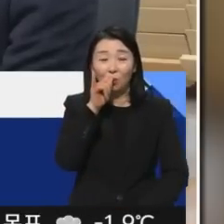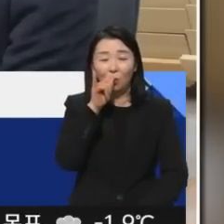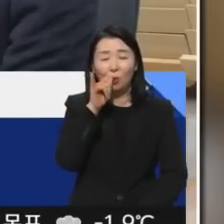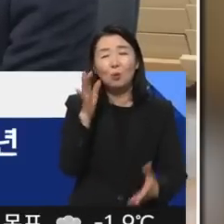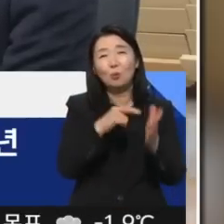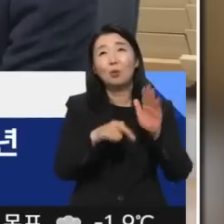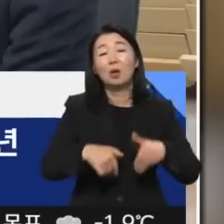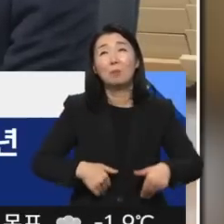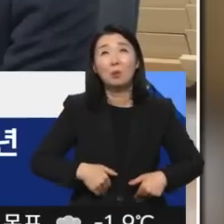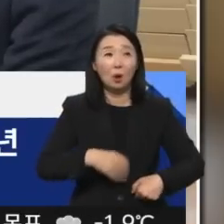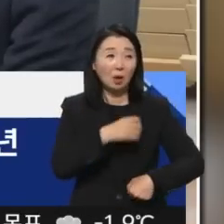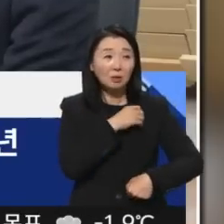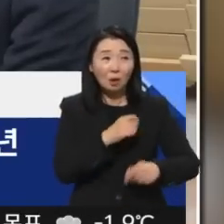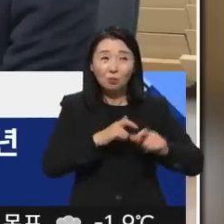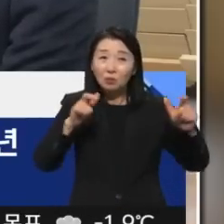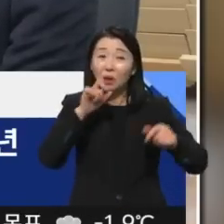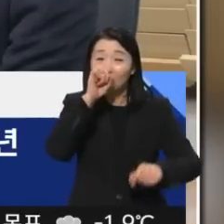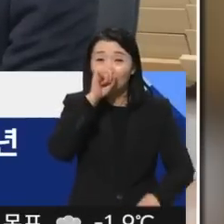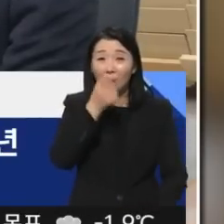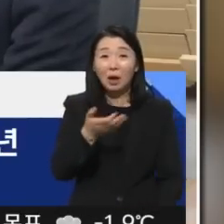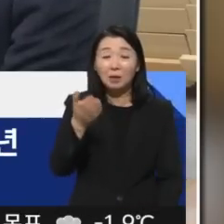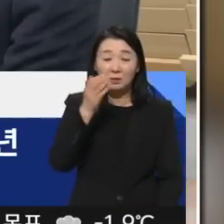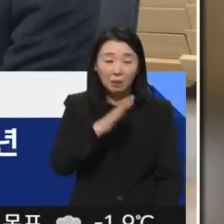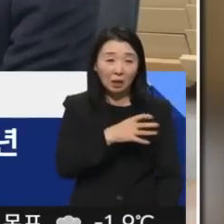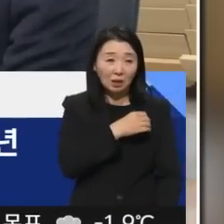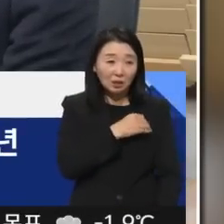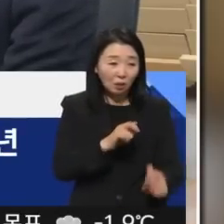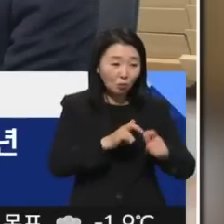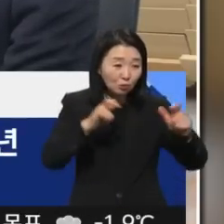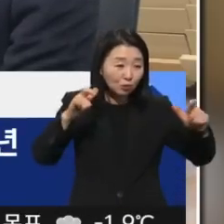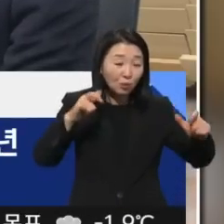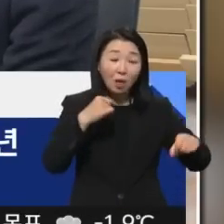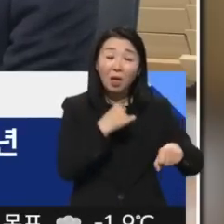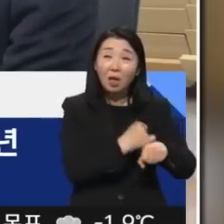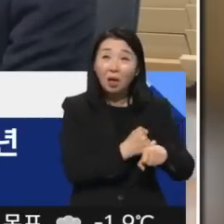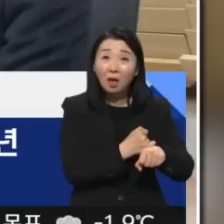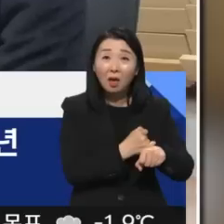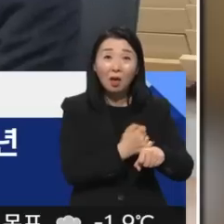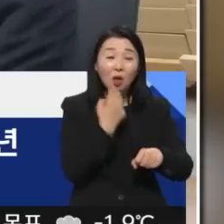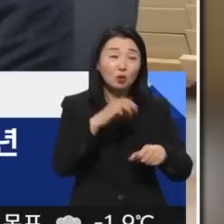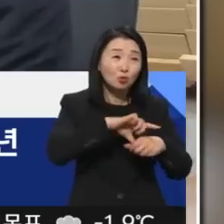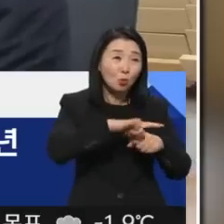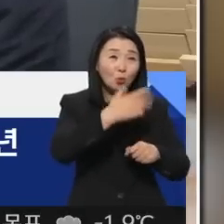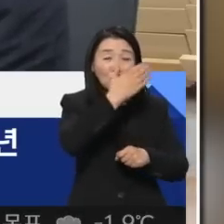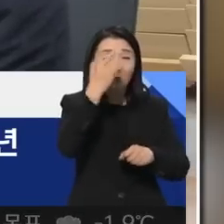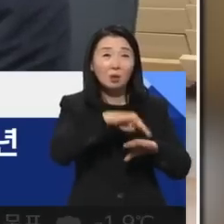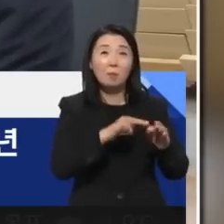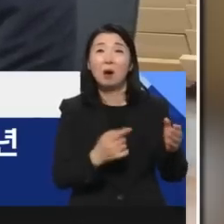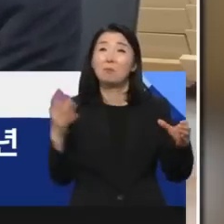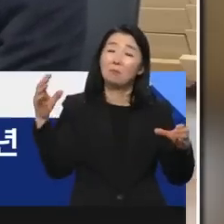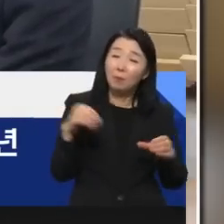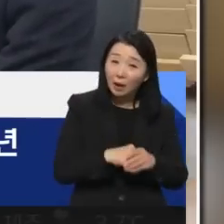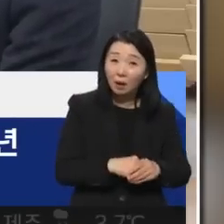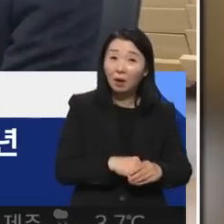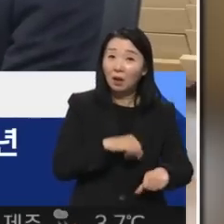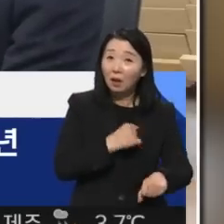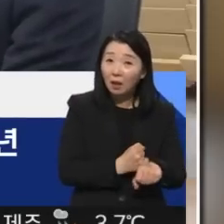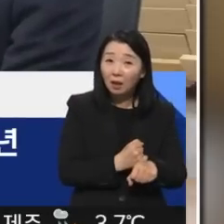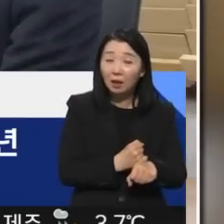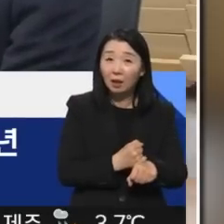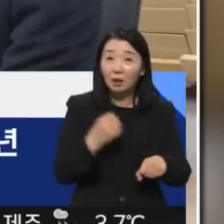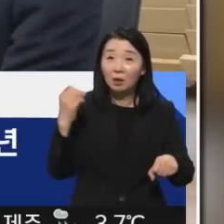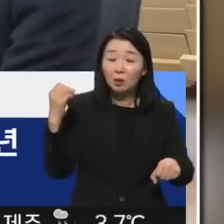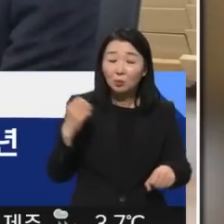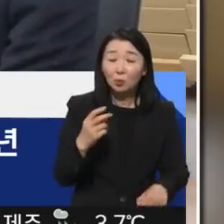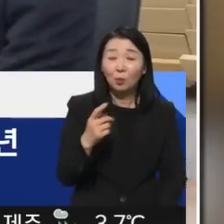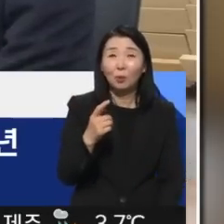당원 늘어나는 건 좋은데 예. 이 당원 비중 높이는 게 수도권 청년 민심을 반영하는 건지 아니면